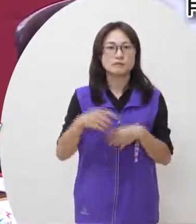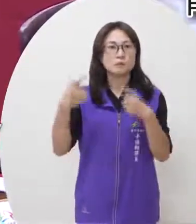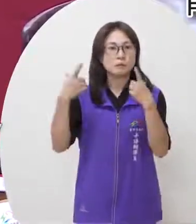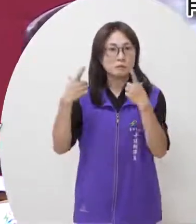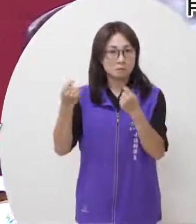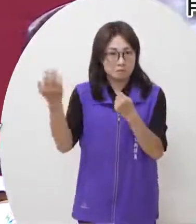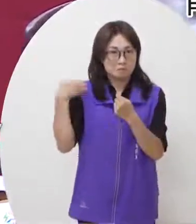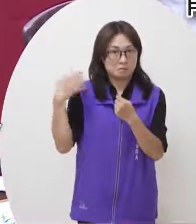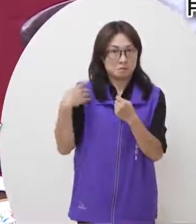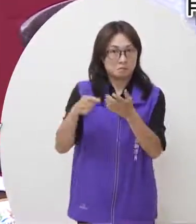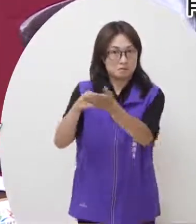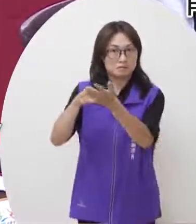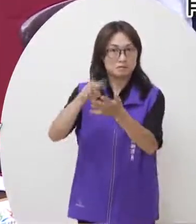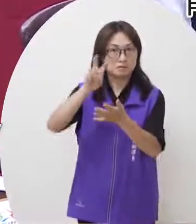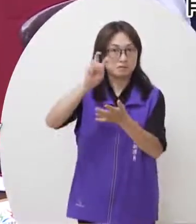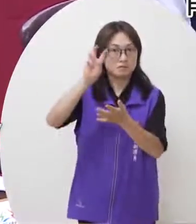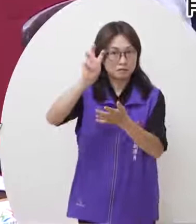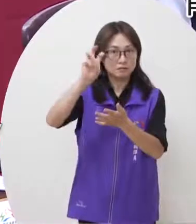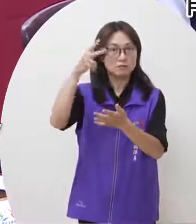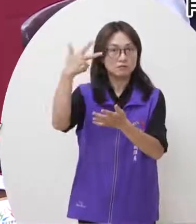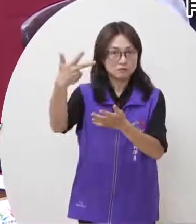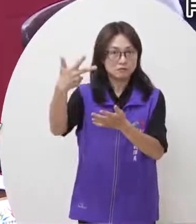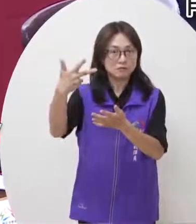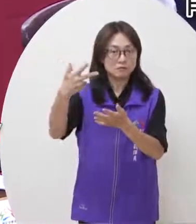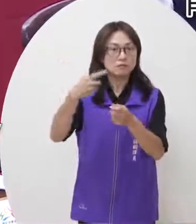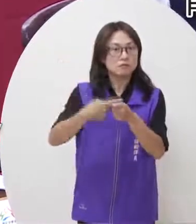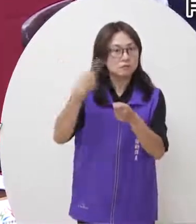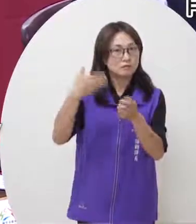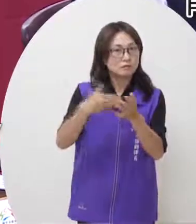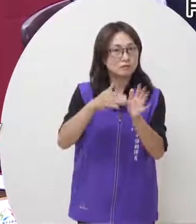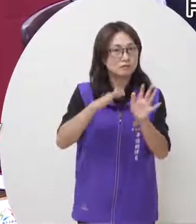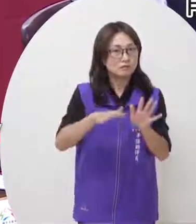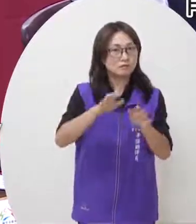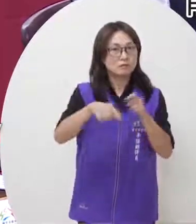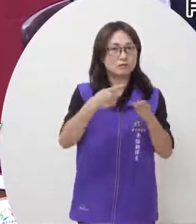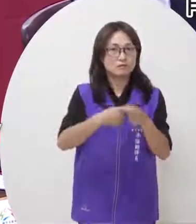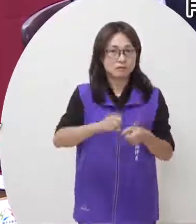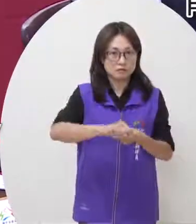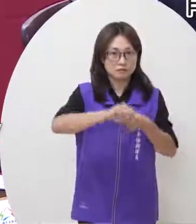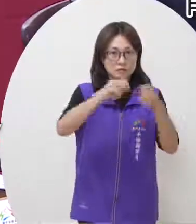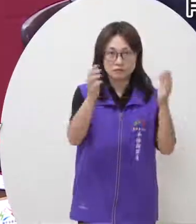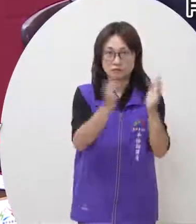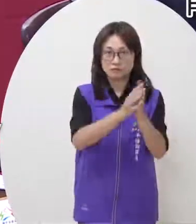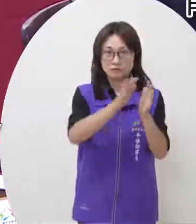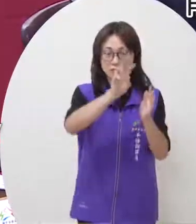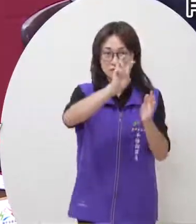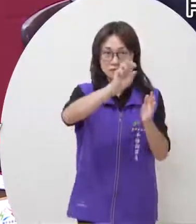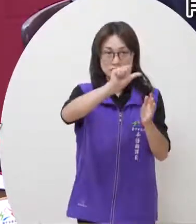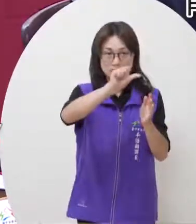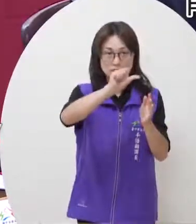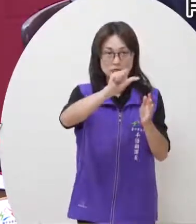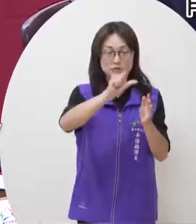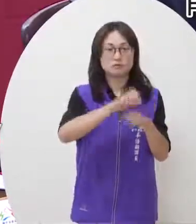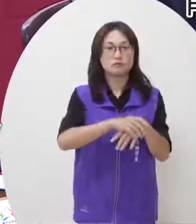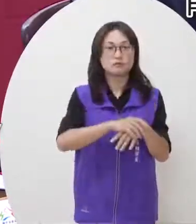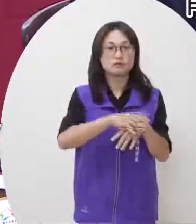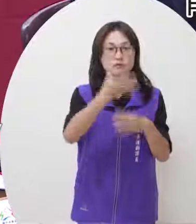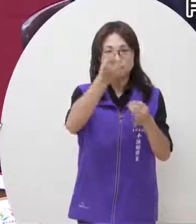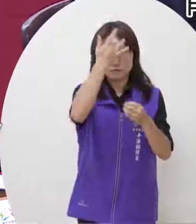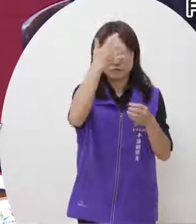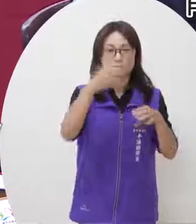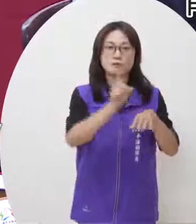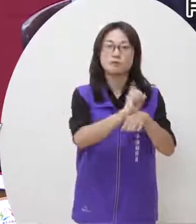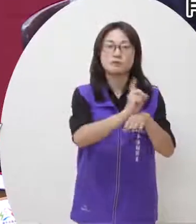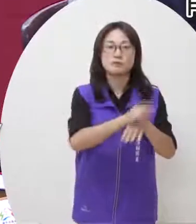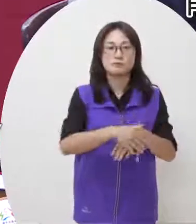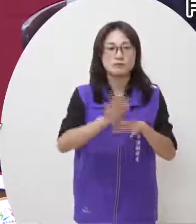37辆，那之后到去年到今年，我们已经陆续申请了另外的35辆的通用计程车。那这部分今年度的